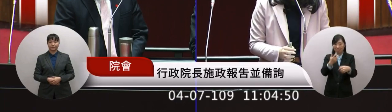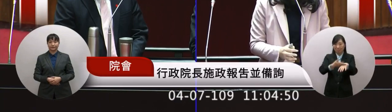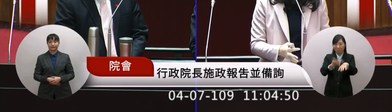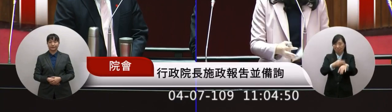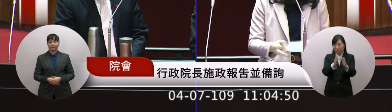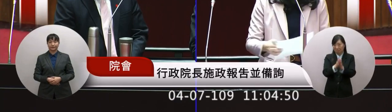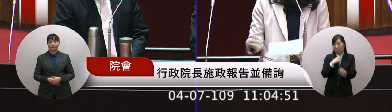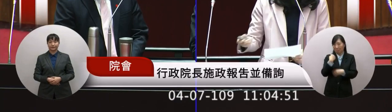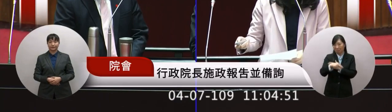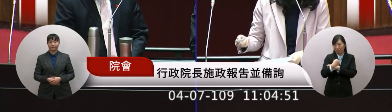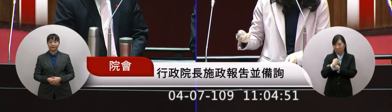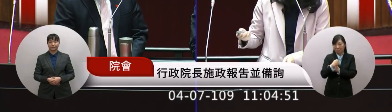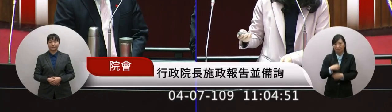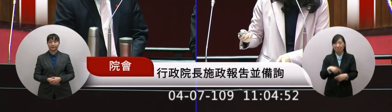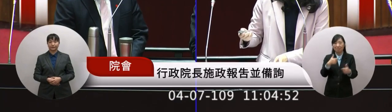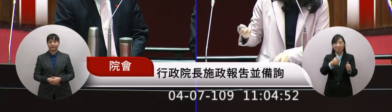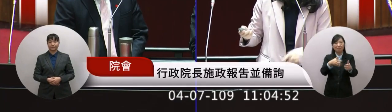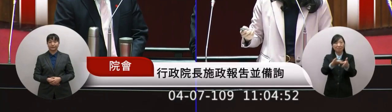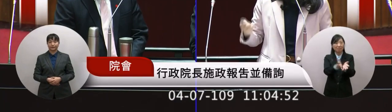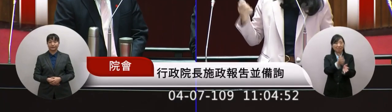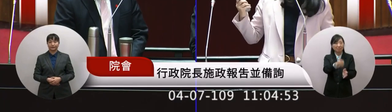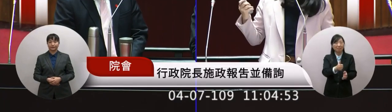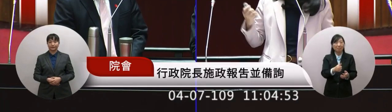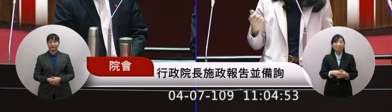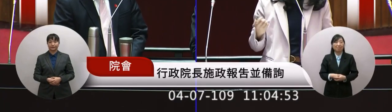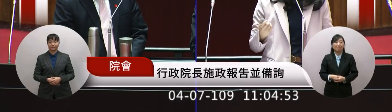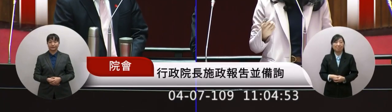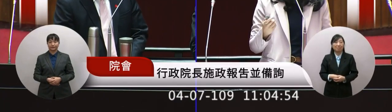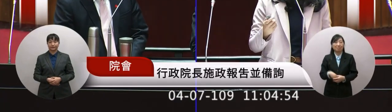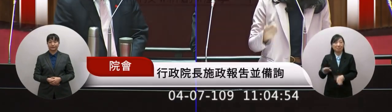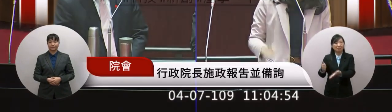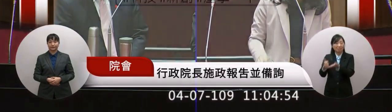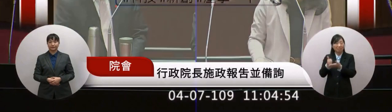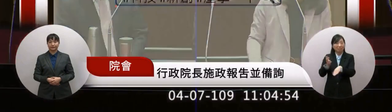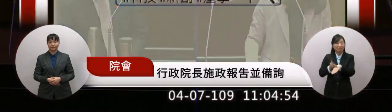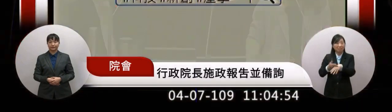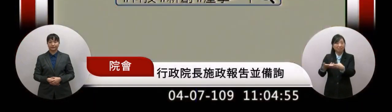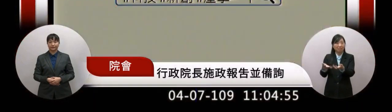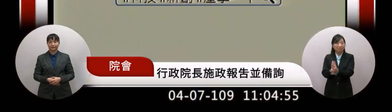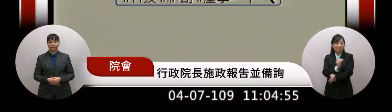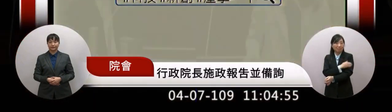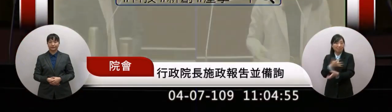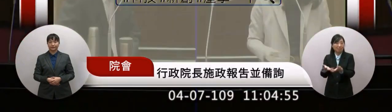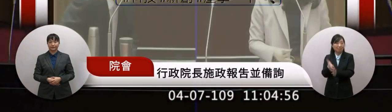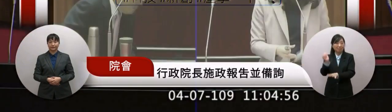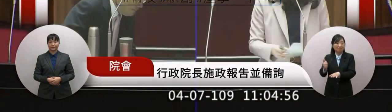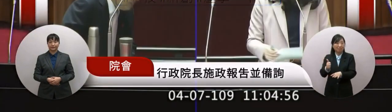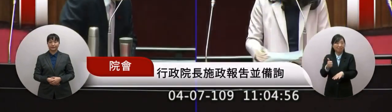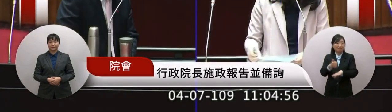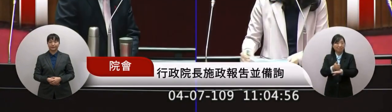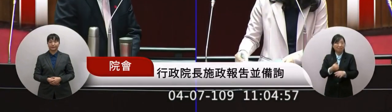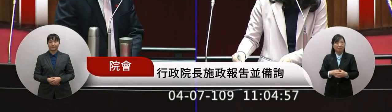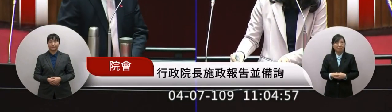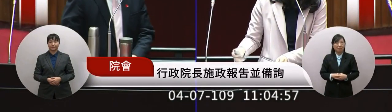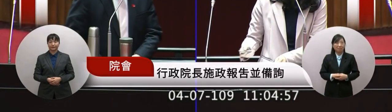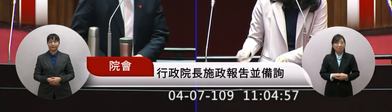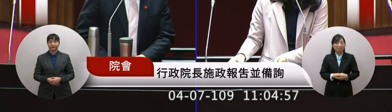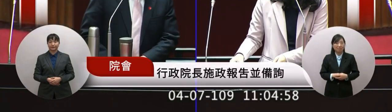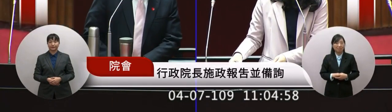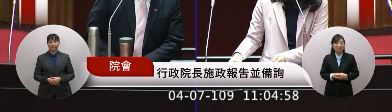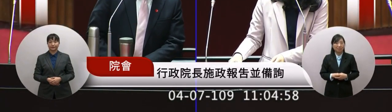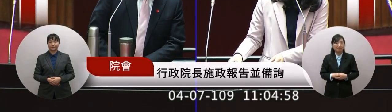的部分哦。好，那谢谢部长。我们再来的话，可能要请科技部的陈部长，谢谢。 请科技部陈部